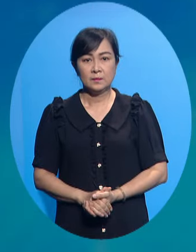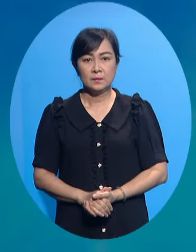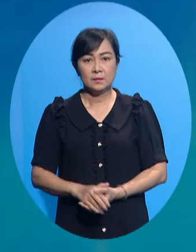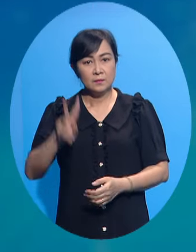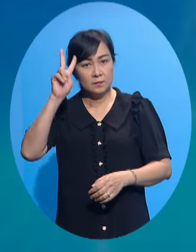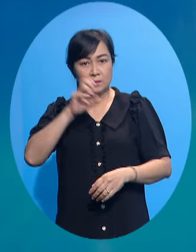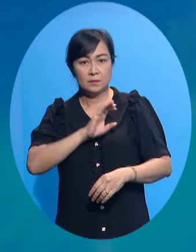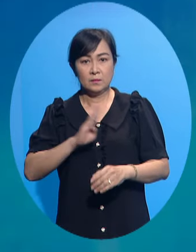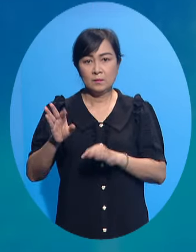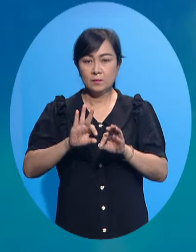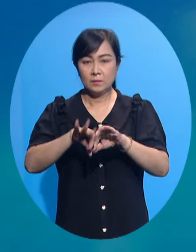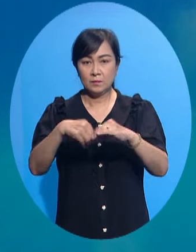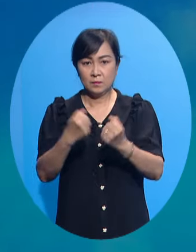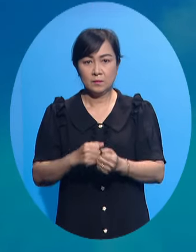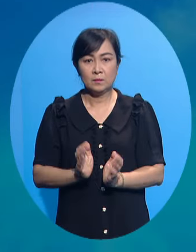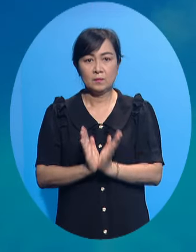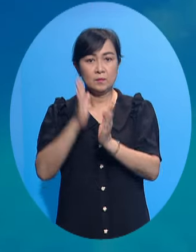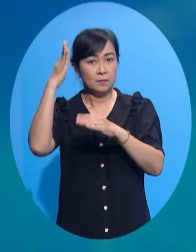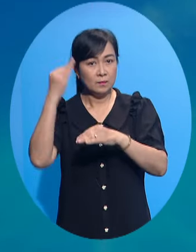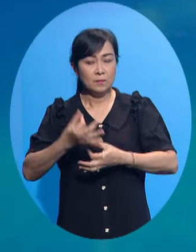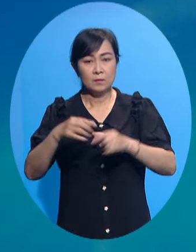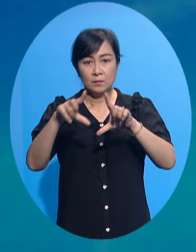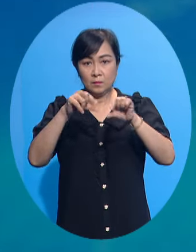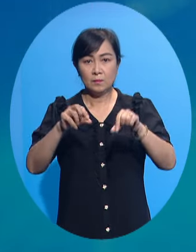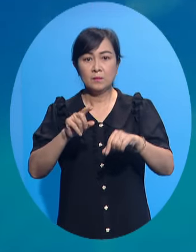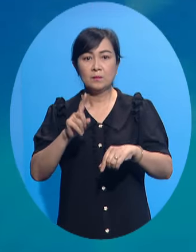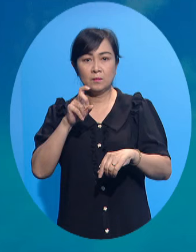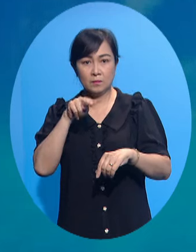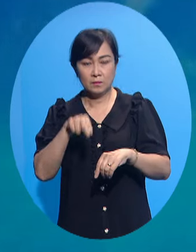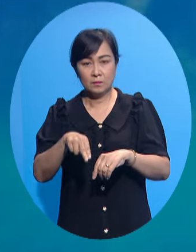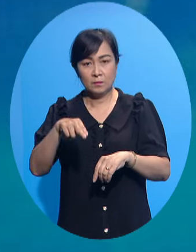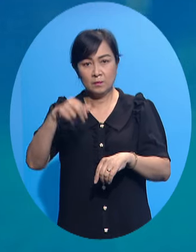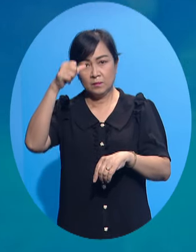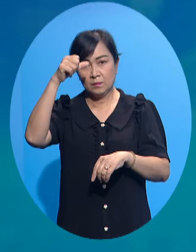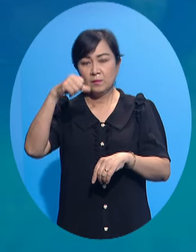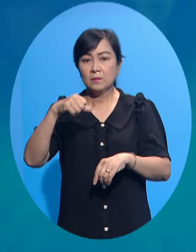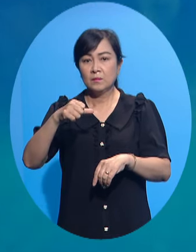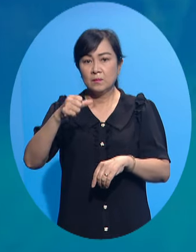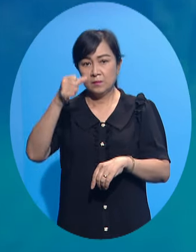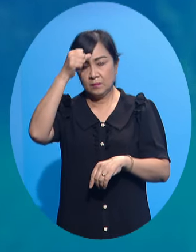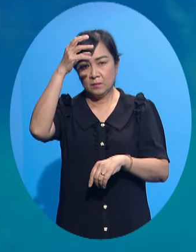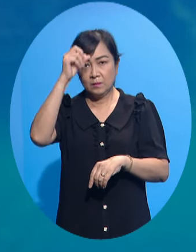Sáng nay, Học viện Cán bộ Thành phố Hồ Chí Minh đã tổ chức lễ tốt nghiệp và trao bằng cử nhân cho sinh viên đại học hệ chính quy niên khóa